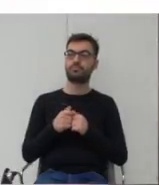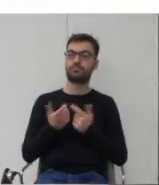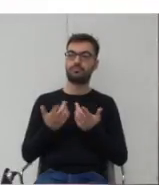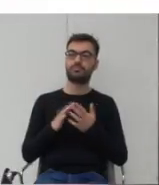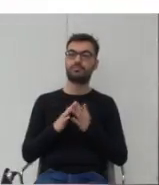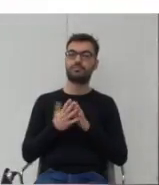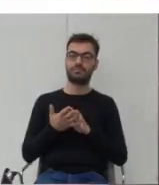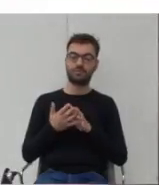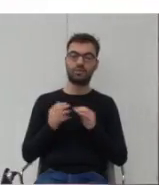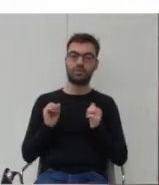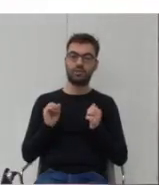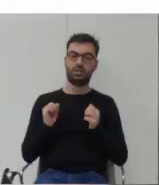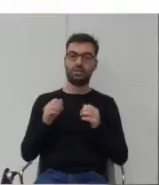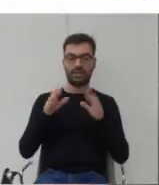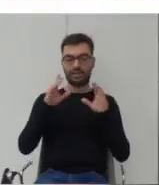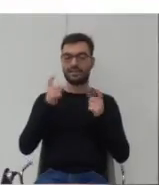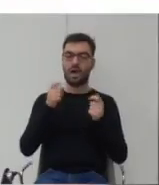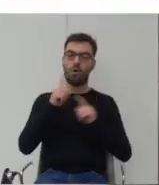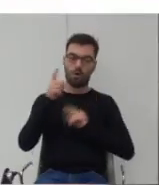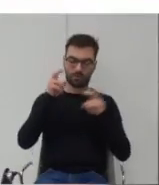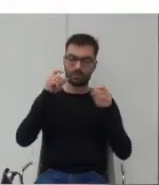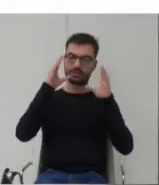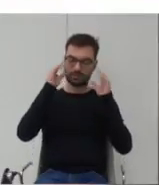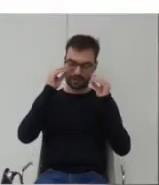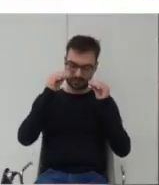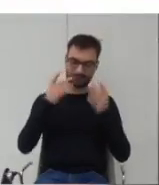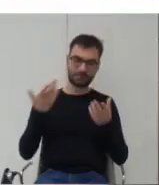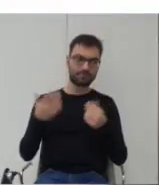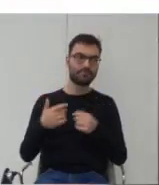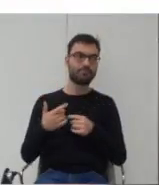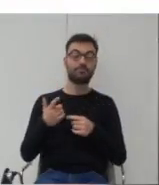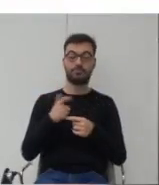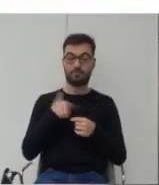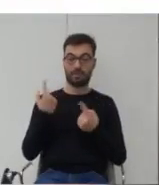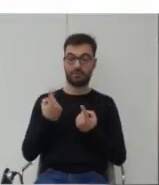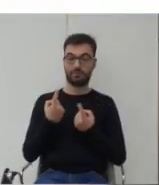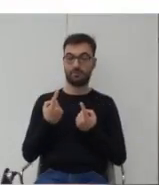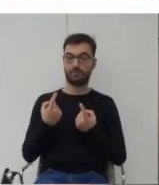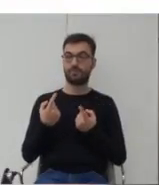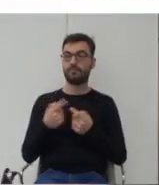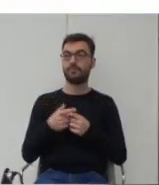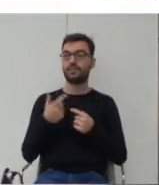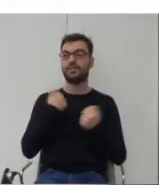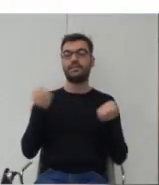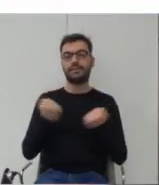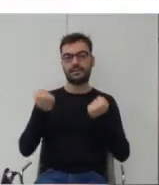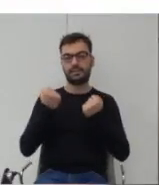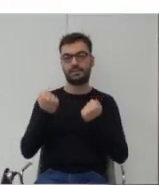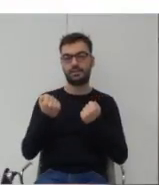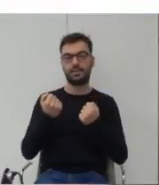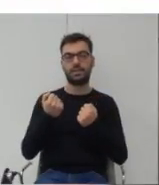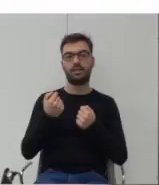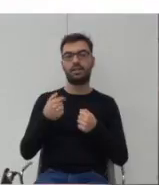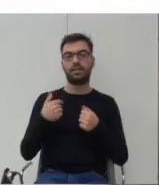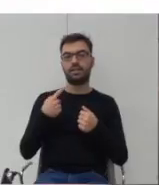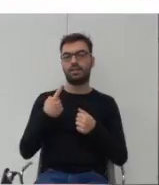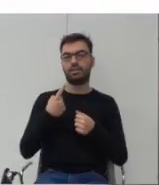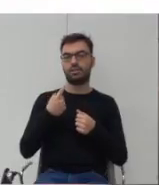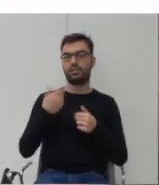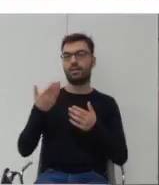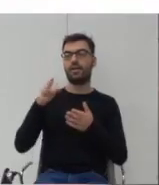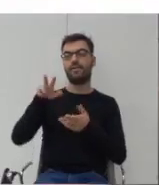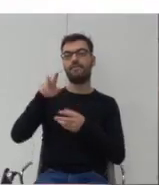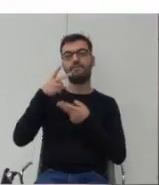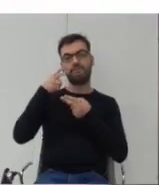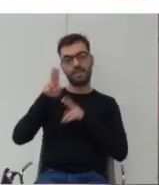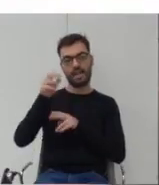przeszedł w stan zimowego snu. Myśmy w tym czasie starali się o wydzierżawienie jednego z